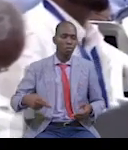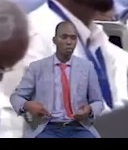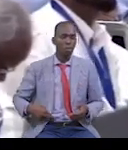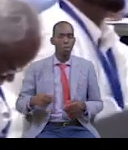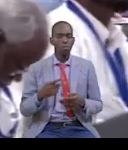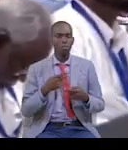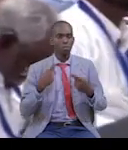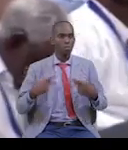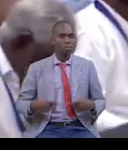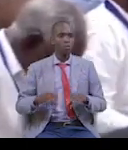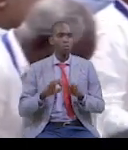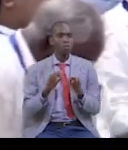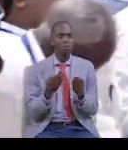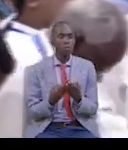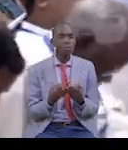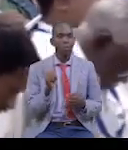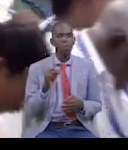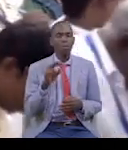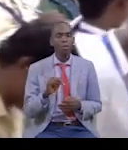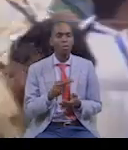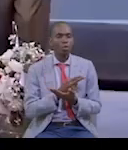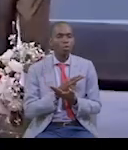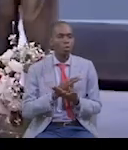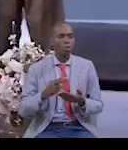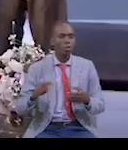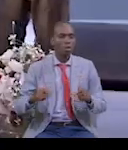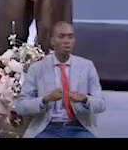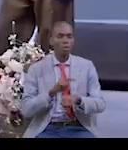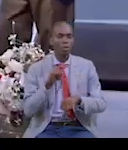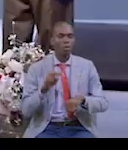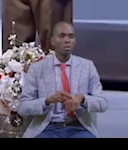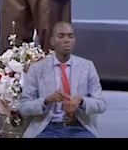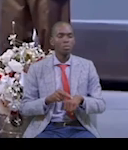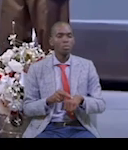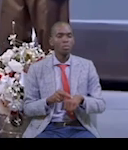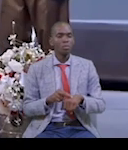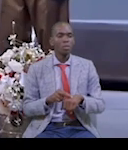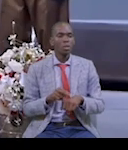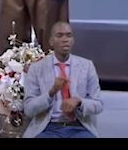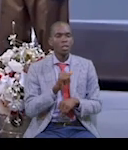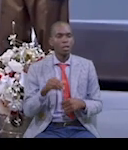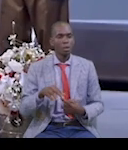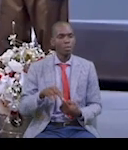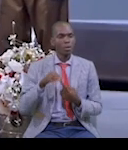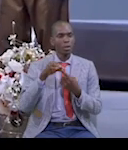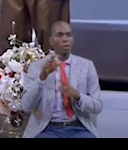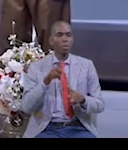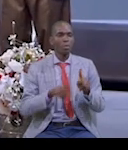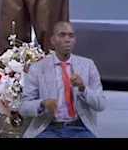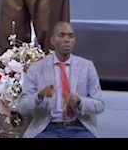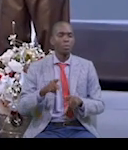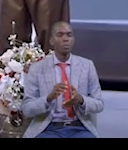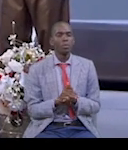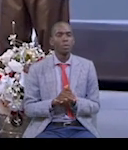యాజక సమూహం. And holy nation. పరిశుద్ధమైన జనాంగం. A peculiar people. దేవుని యొక్క